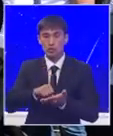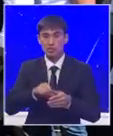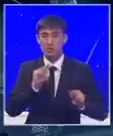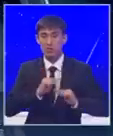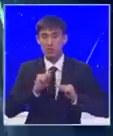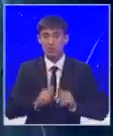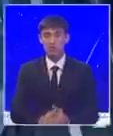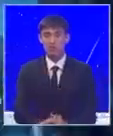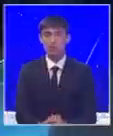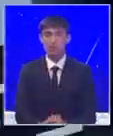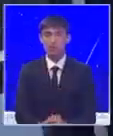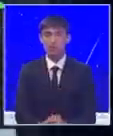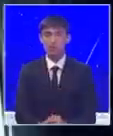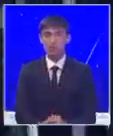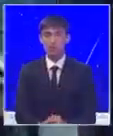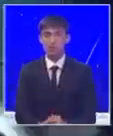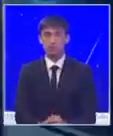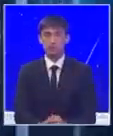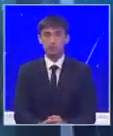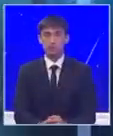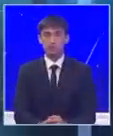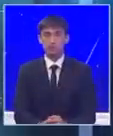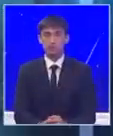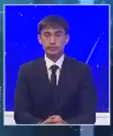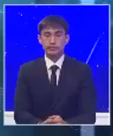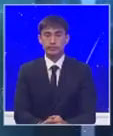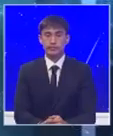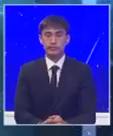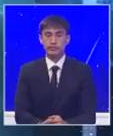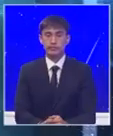работе. Айсулу Жандосова, Жаркын Шынтаев, телеканал ЖТСУ, Алакольский район.